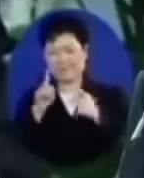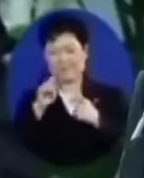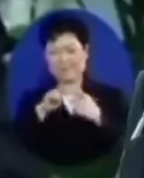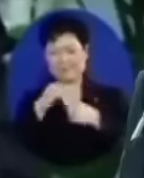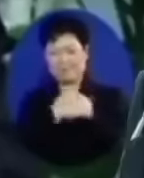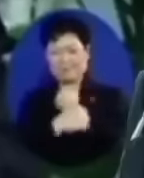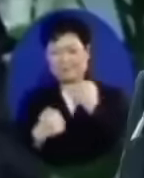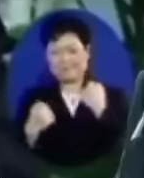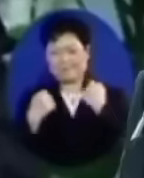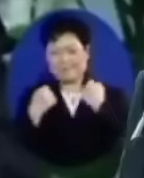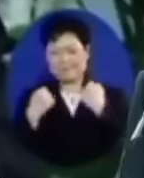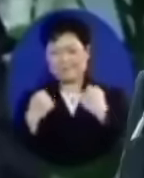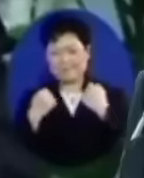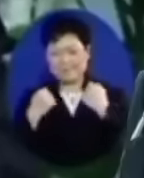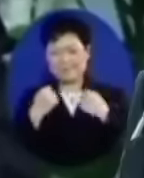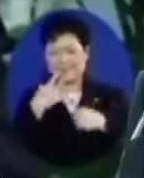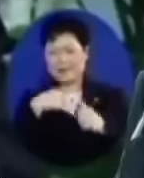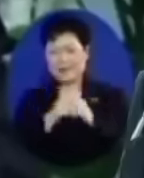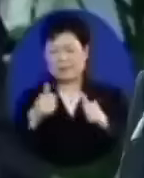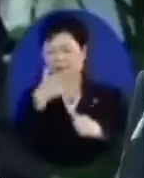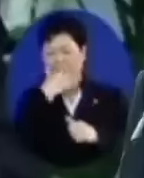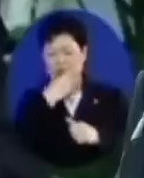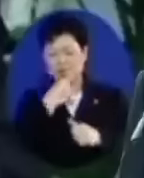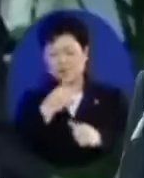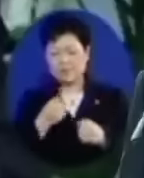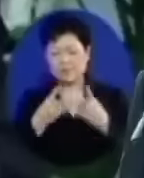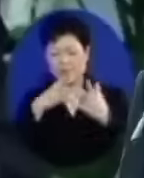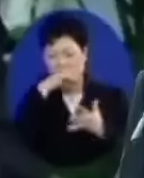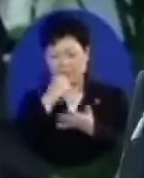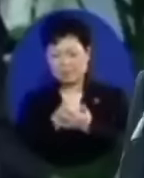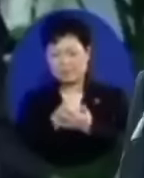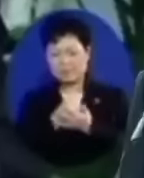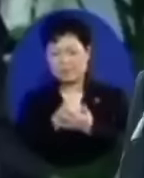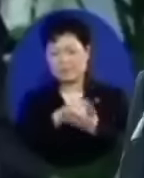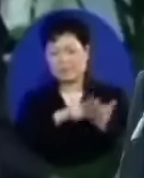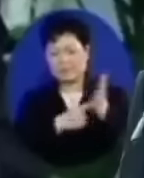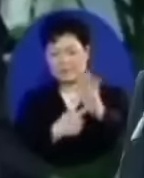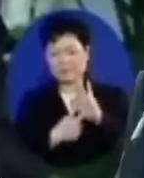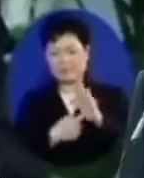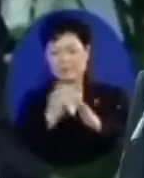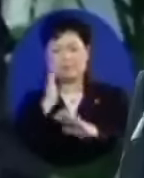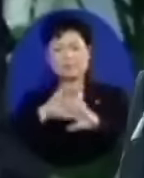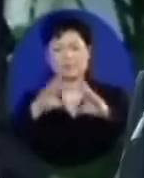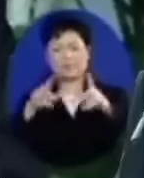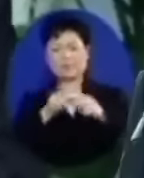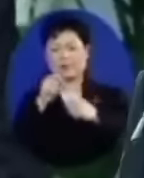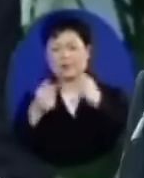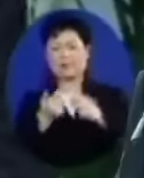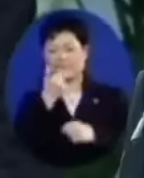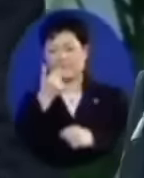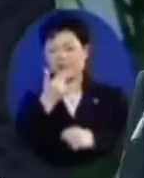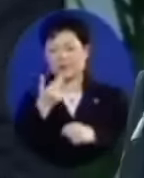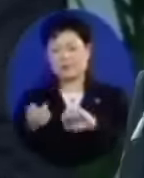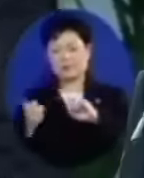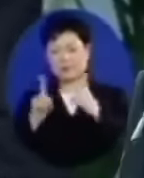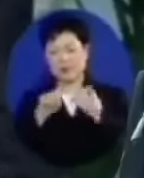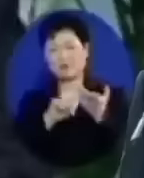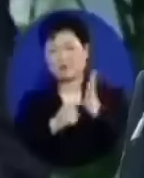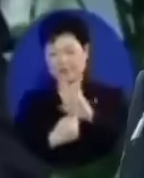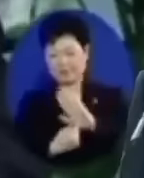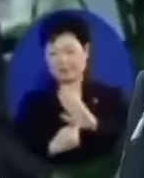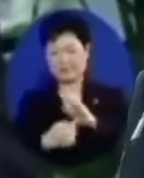생명으로 나타나고 아브라함의 축복과 형통의 부활의 생명으로 나타나고 천국 영생 부활의 생명으로 나타나는 것입니다.